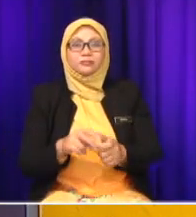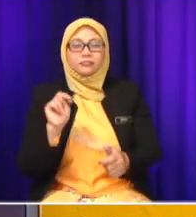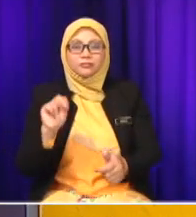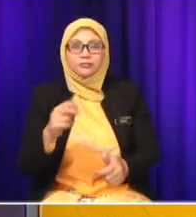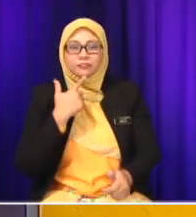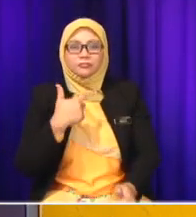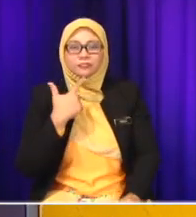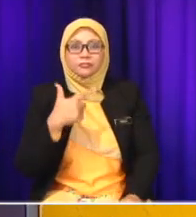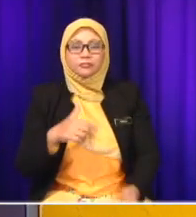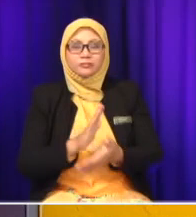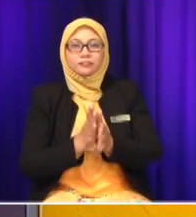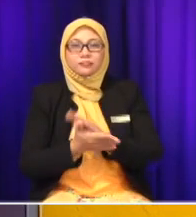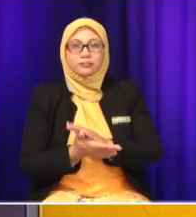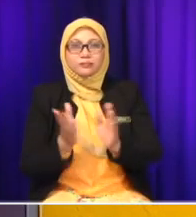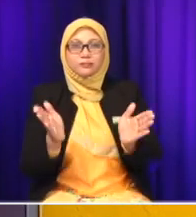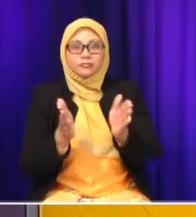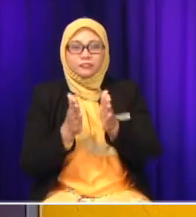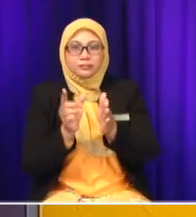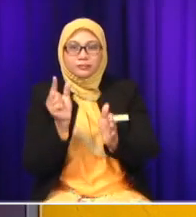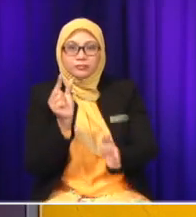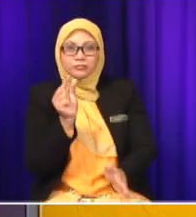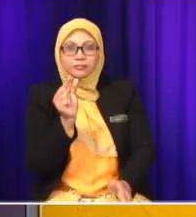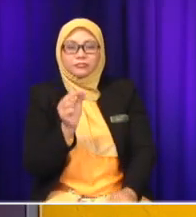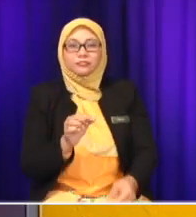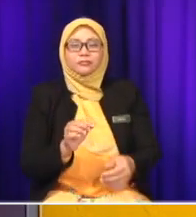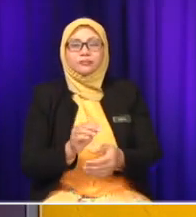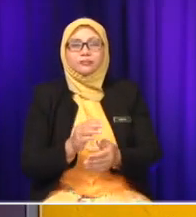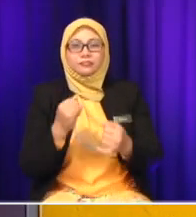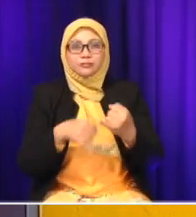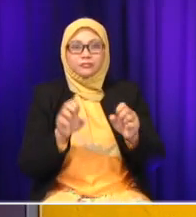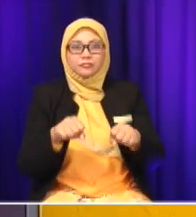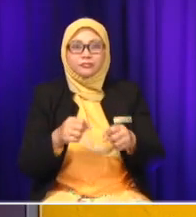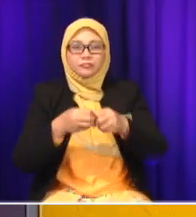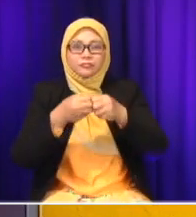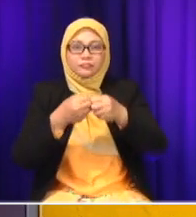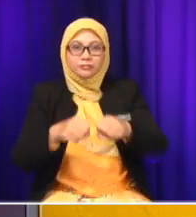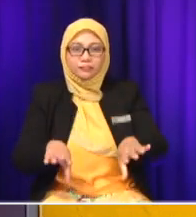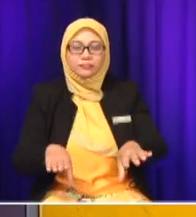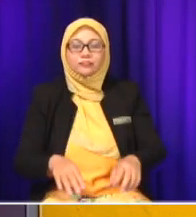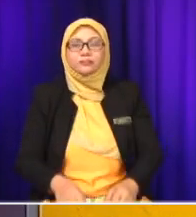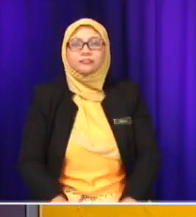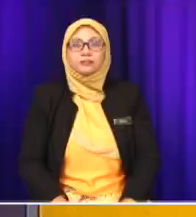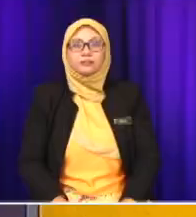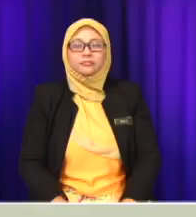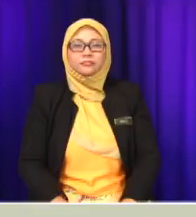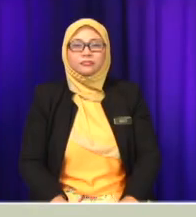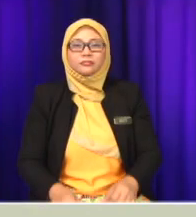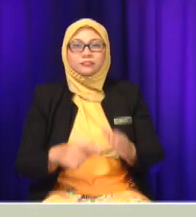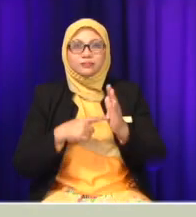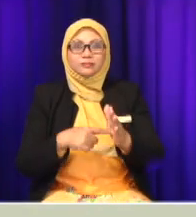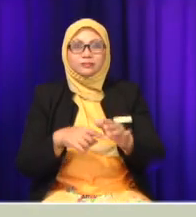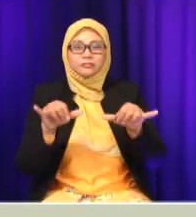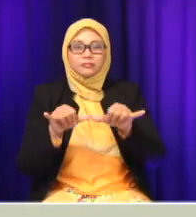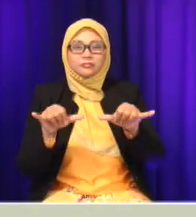dia akan jadi semakin nipis dan bila dia nipis akirnya dialeh pecah kedua menunj ukuran diamet batang